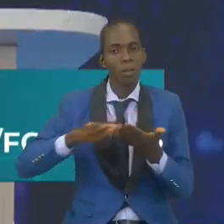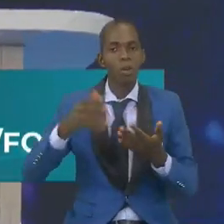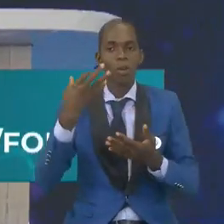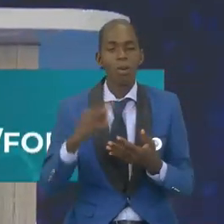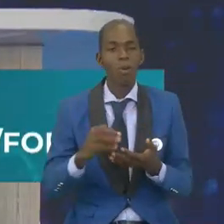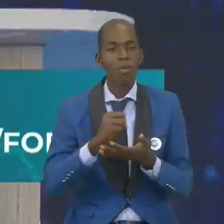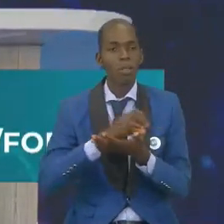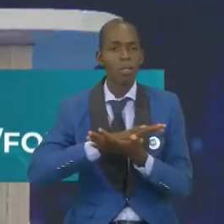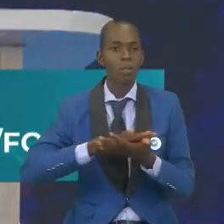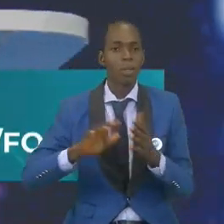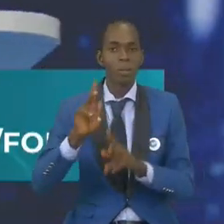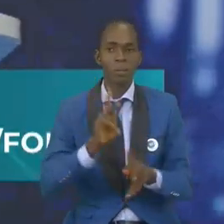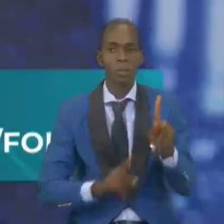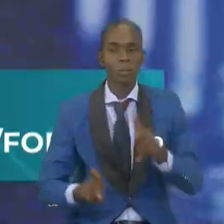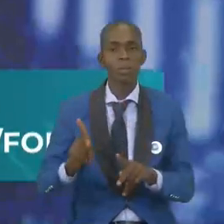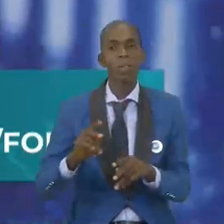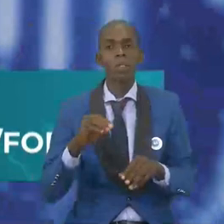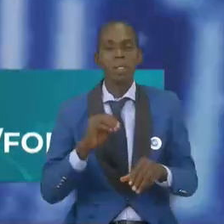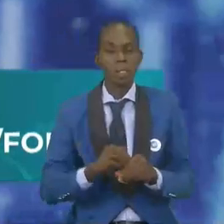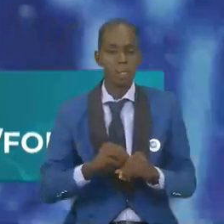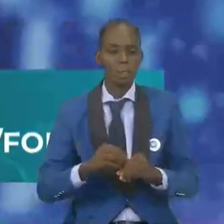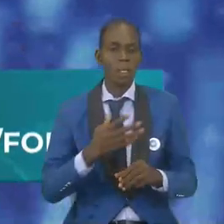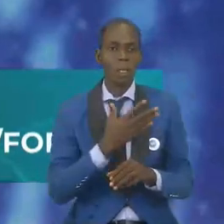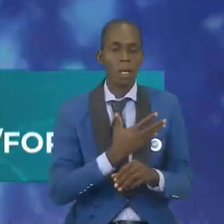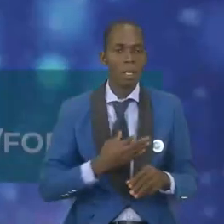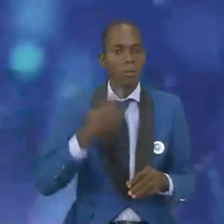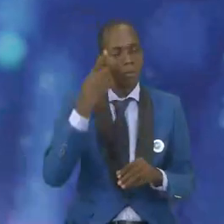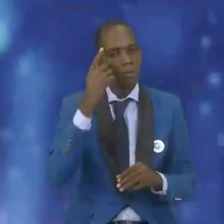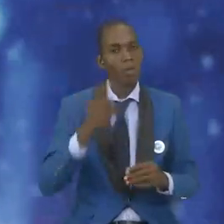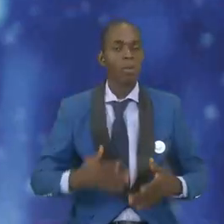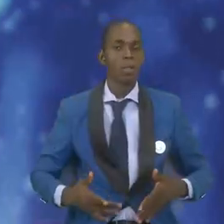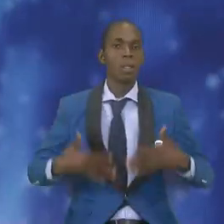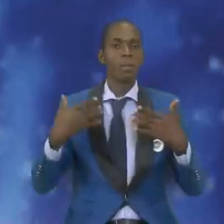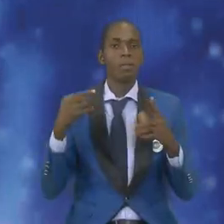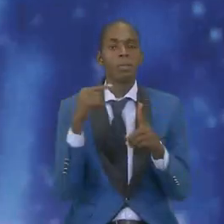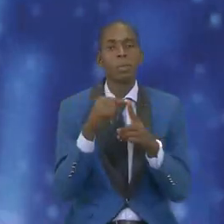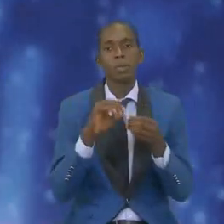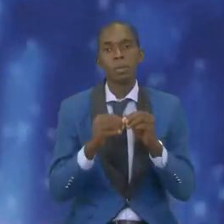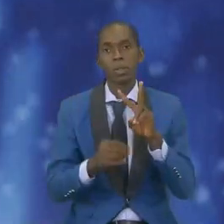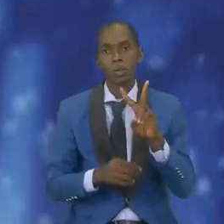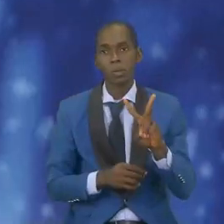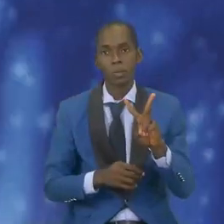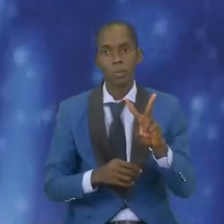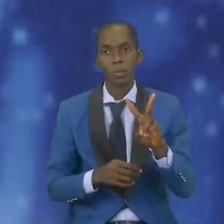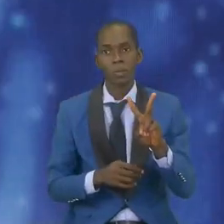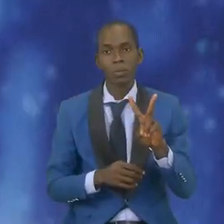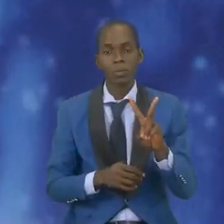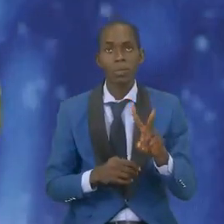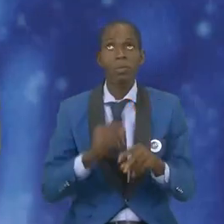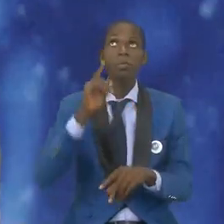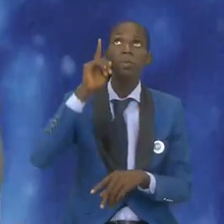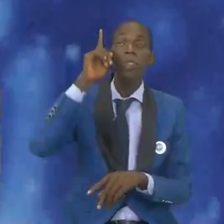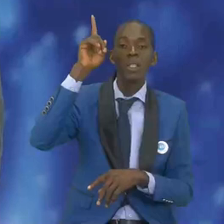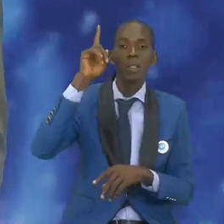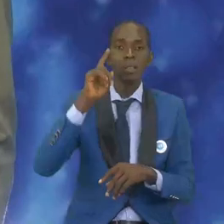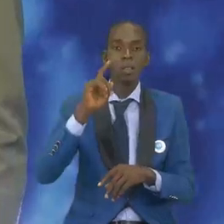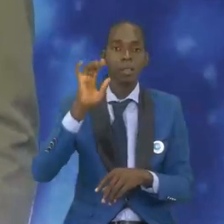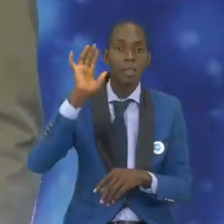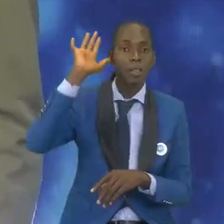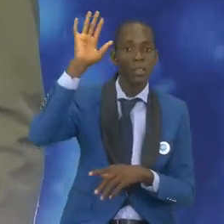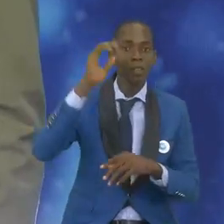pour la vie jusqu'à la fin de la vie. La pureté du peuple sanctifié dans la vie et pour la vie. Deuxième